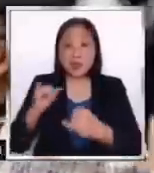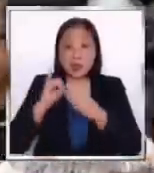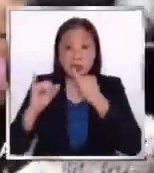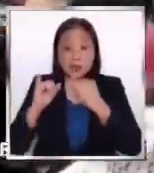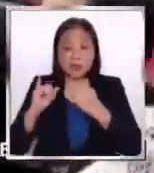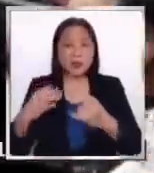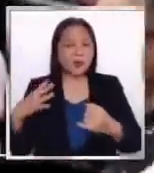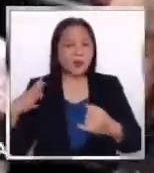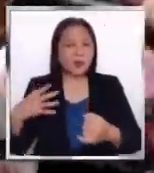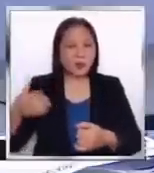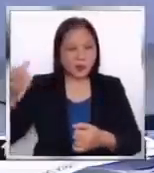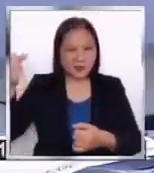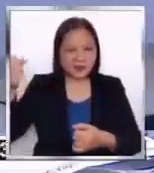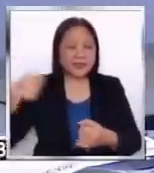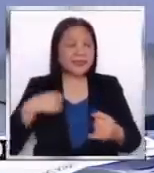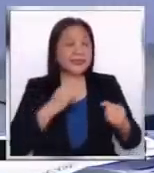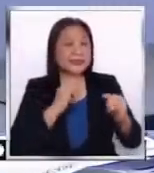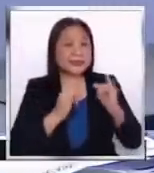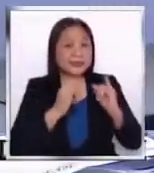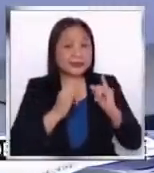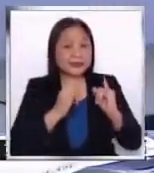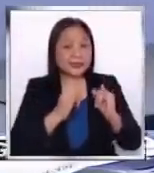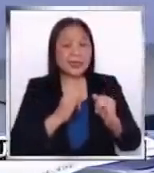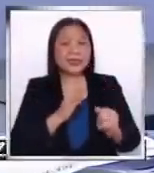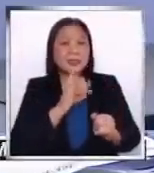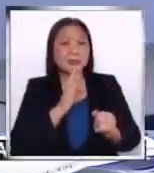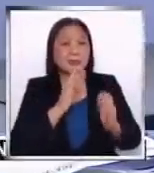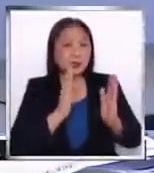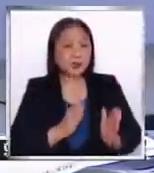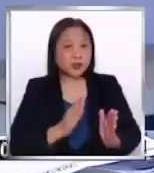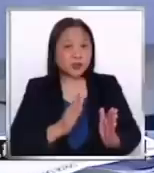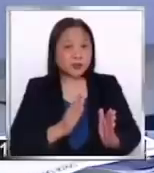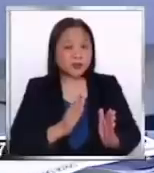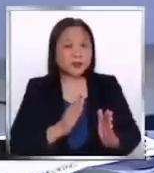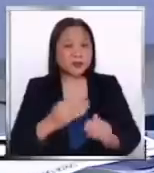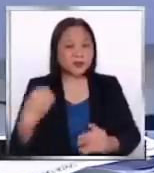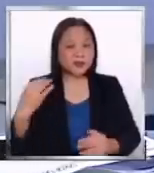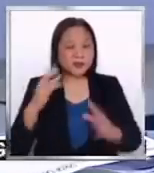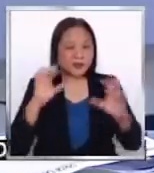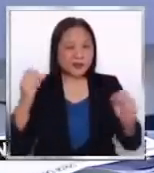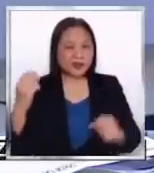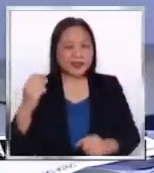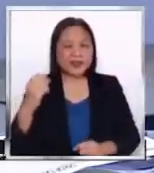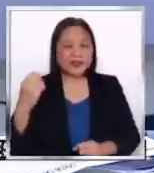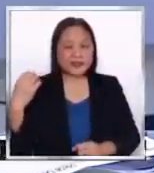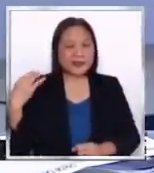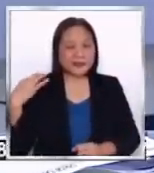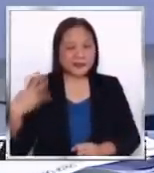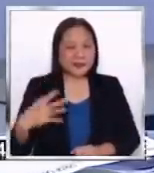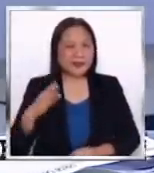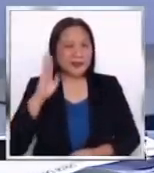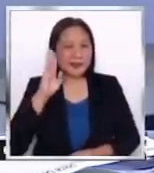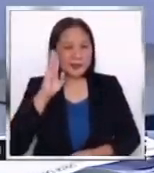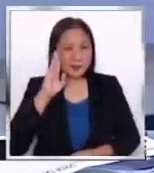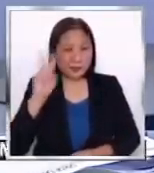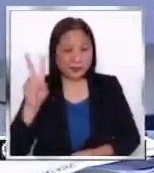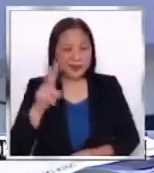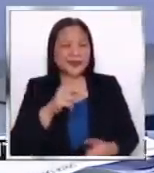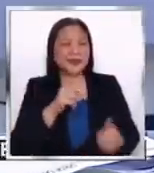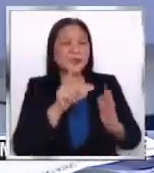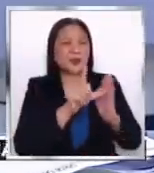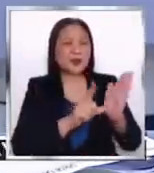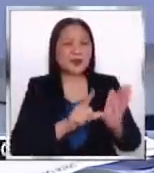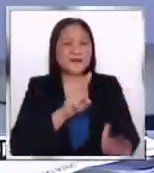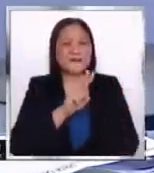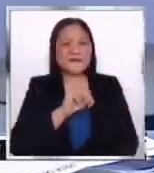Kapin po muna natin ang spokesperson ni Presidential Frontliner Bongbong Marcos, si Attorney Vic Rodriguez.